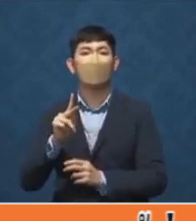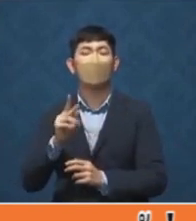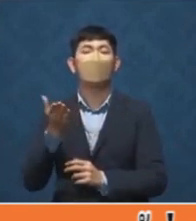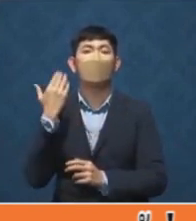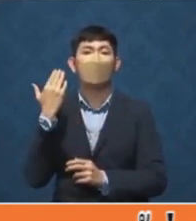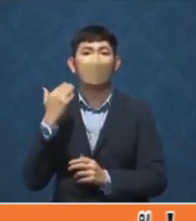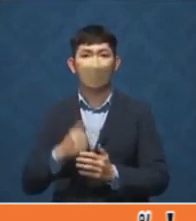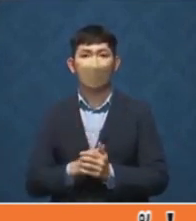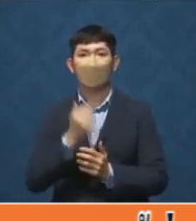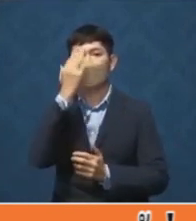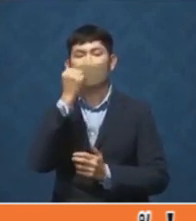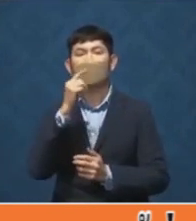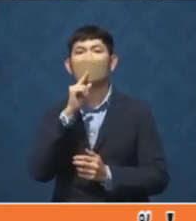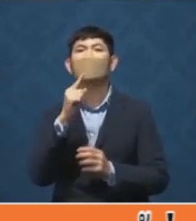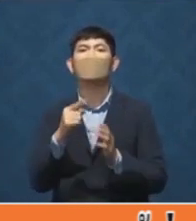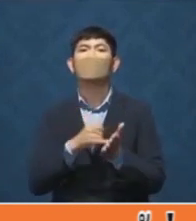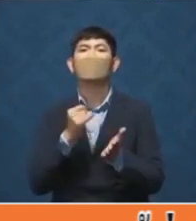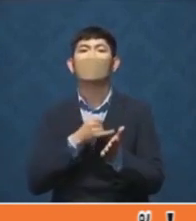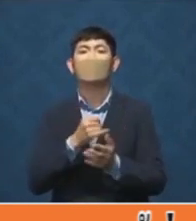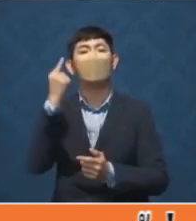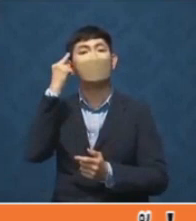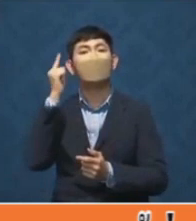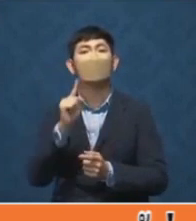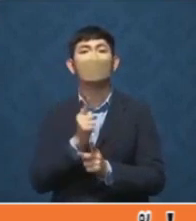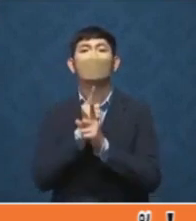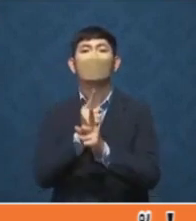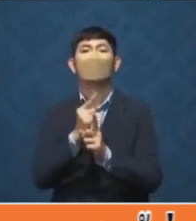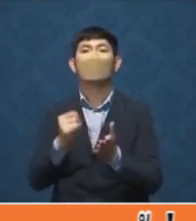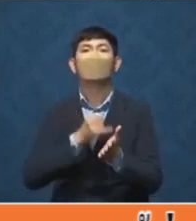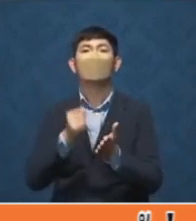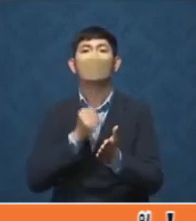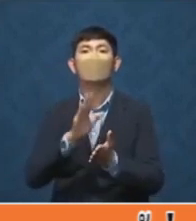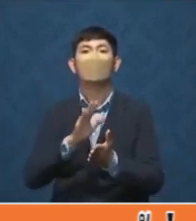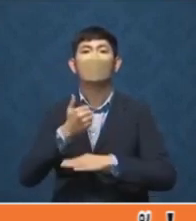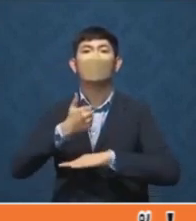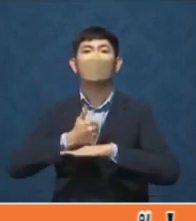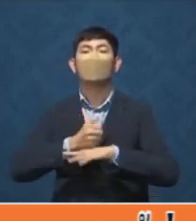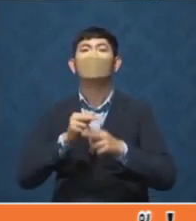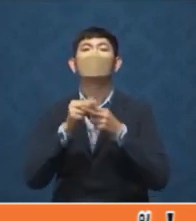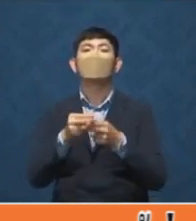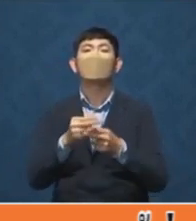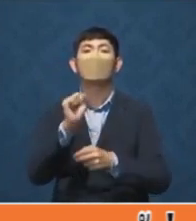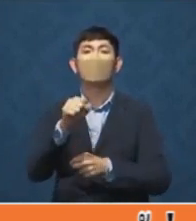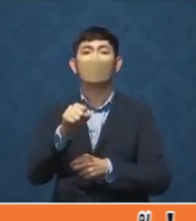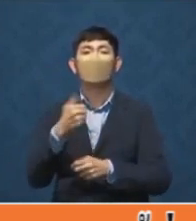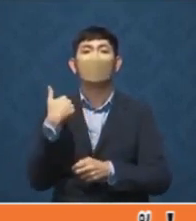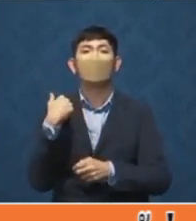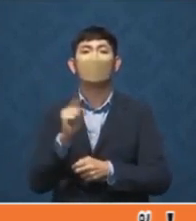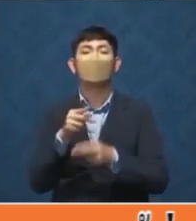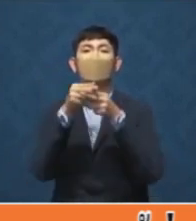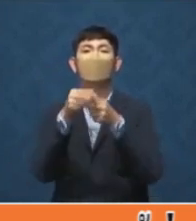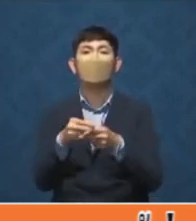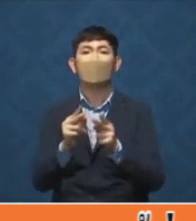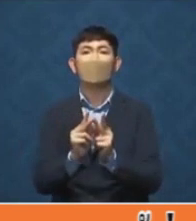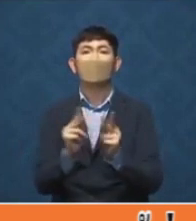ล้วว่ากันง่ายๆท่านก็แค่เอาตามความสะดวกของตนเองนั่นแหละจะมีแค่เฉพาะ